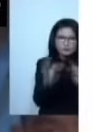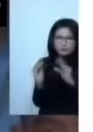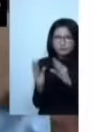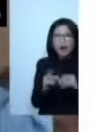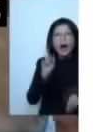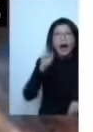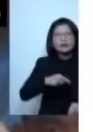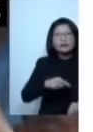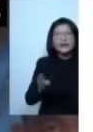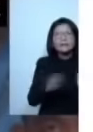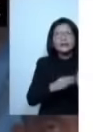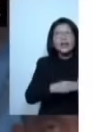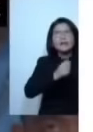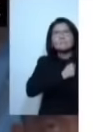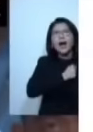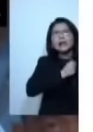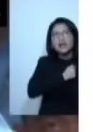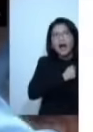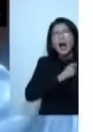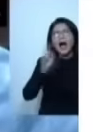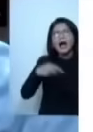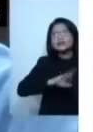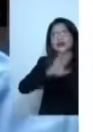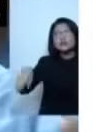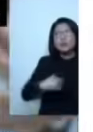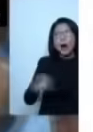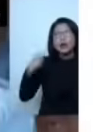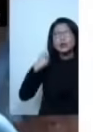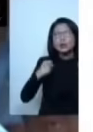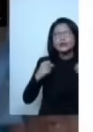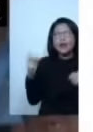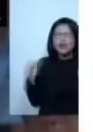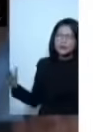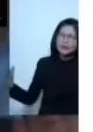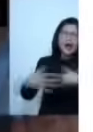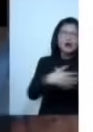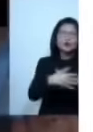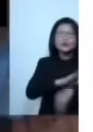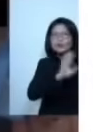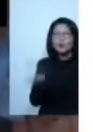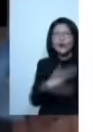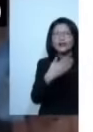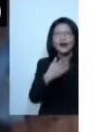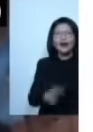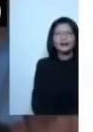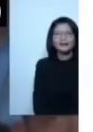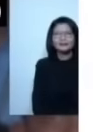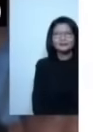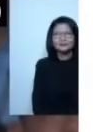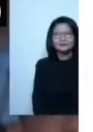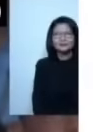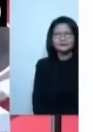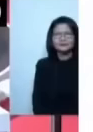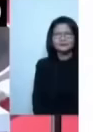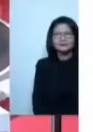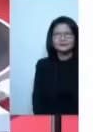pendukung di sini ini optimis bahwa Prabowo ini dapat menuntaskan persoalan-persoalan yang tadinya ditanyakan para panelis eh